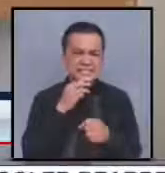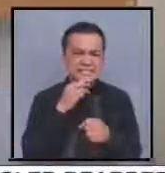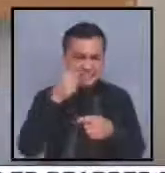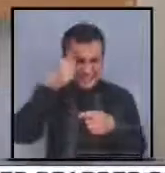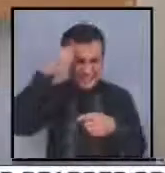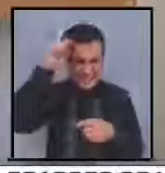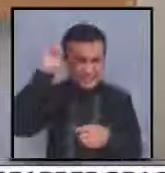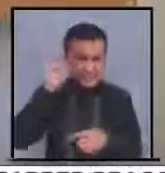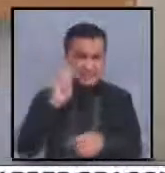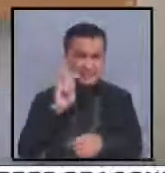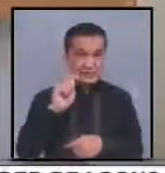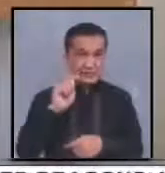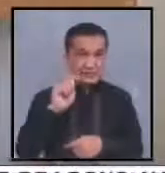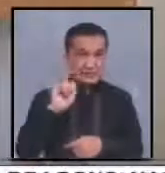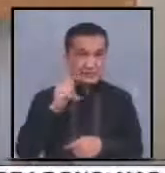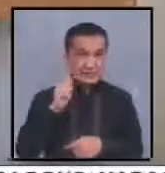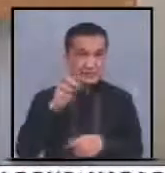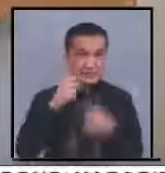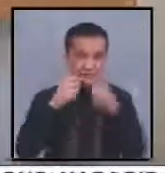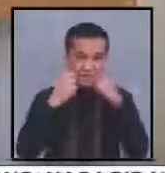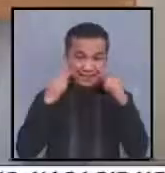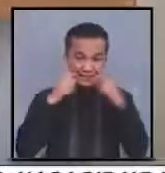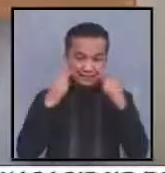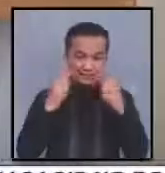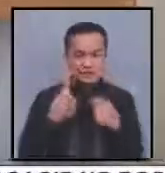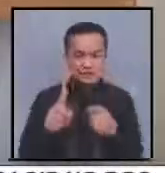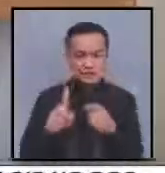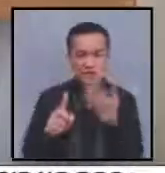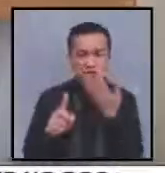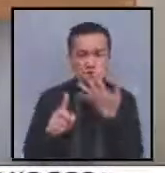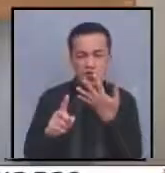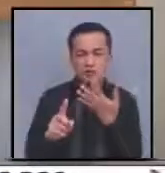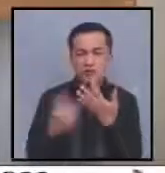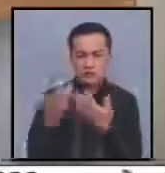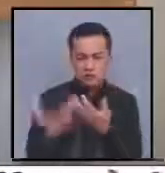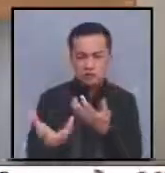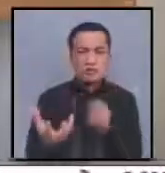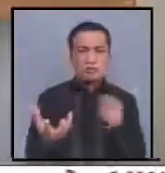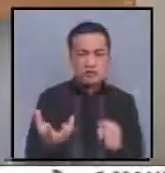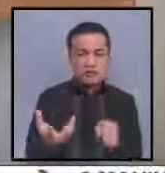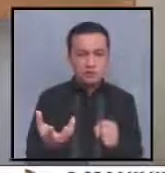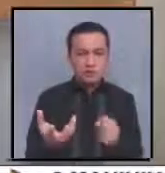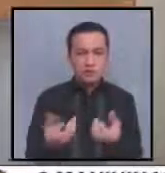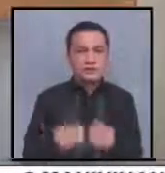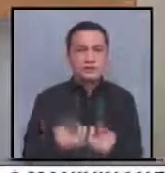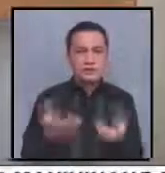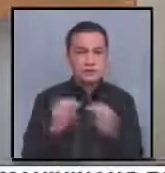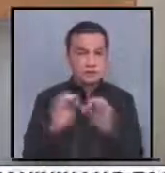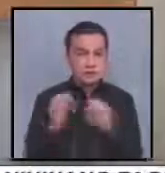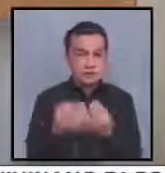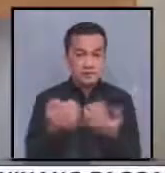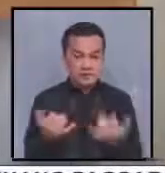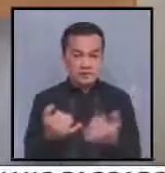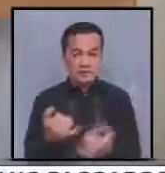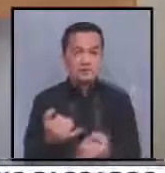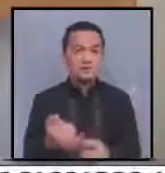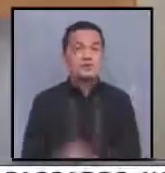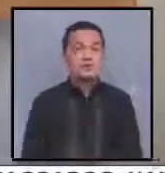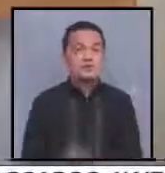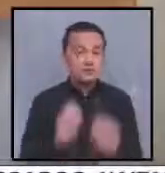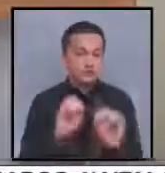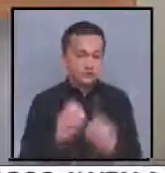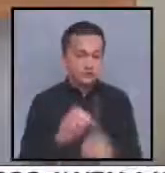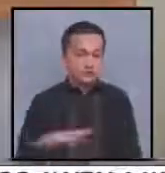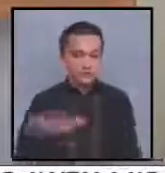Pinoy, isang colorful dish na pwede niyo pong ihanda sa inyong buong pamilya ngayong Chinese New Year ang ituturo namin sa inyo.